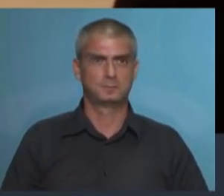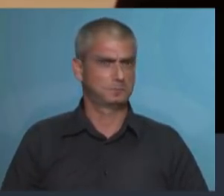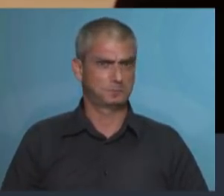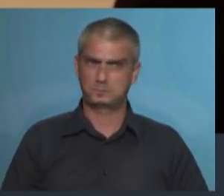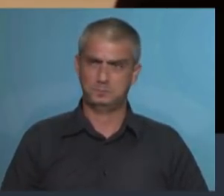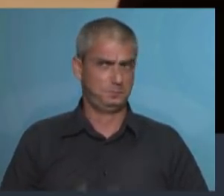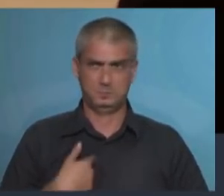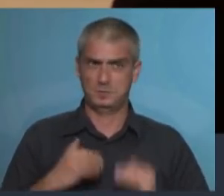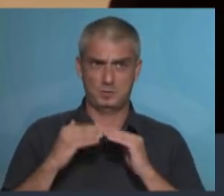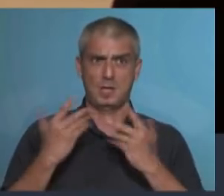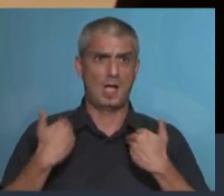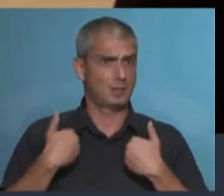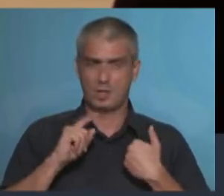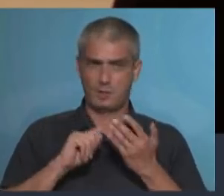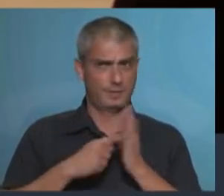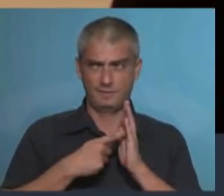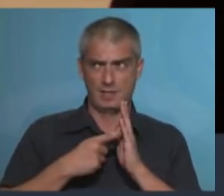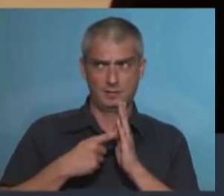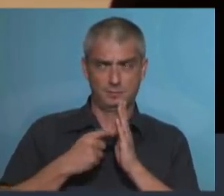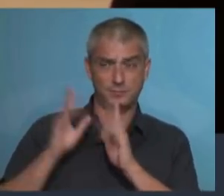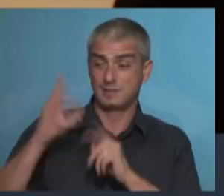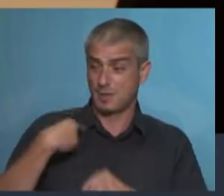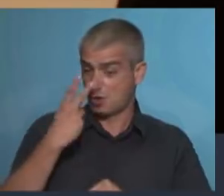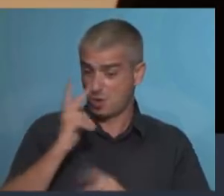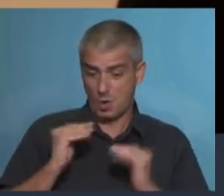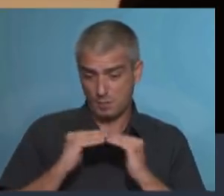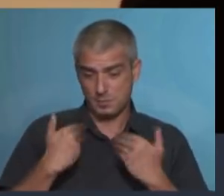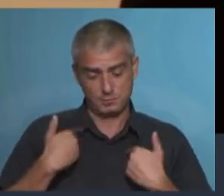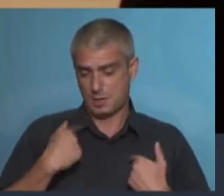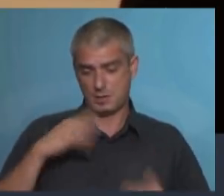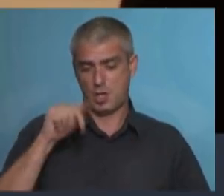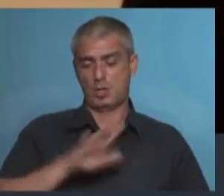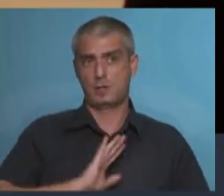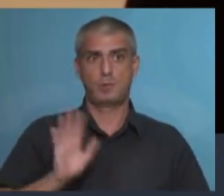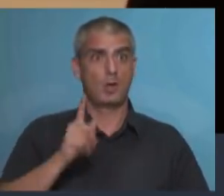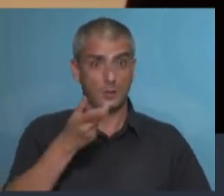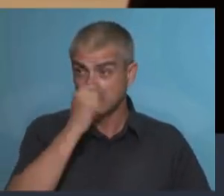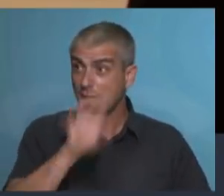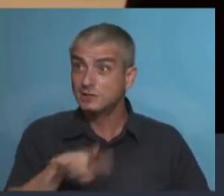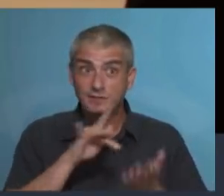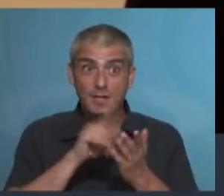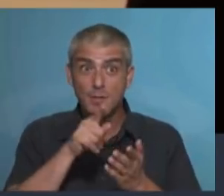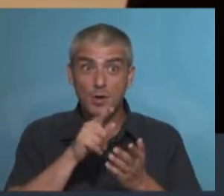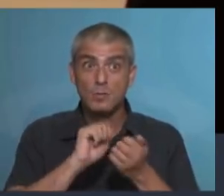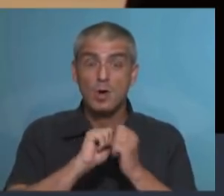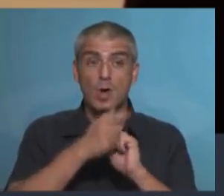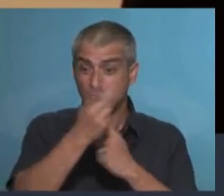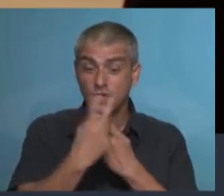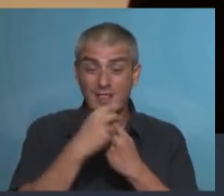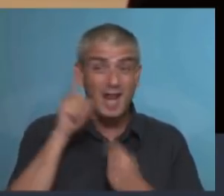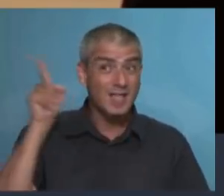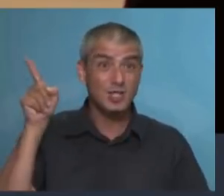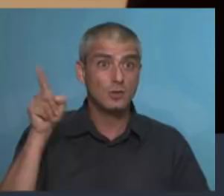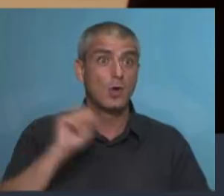יישר קו, אני לא מתכוונת ליישר קו. אם אני אראה שזה לא מתאים לי, אני לא אהיה פה. תקומי ותעזבי את המקום שבו את קלטת אותם.